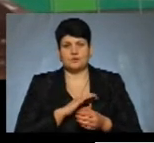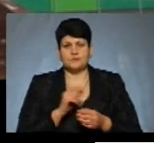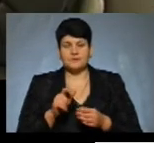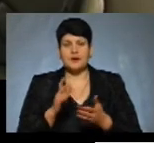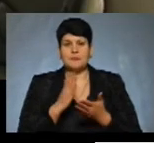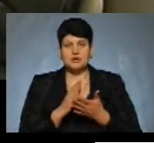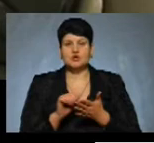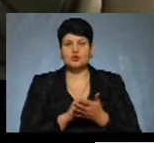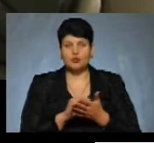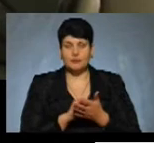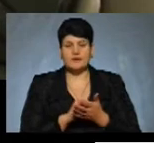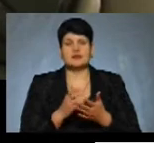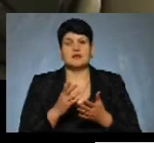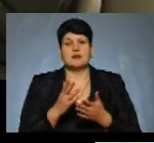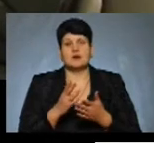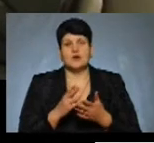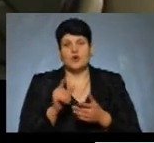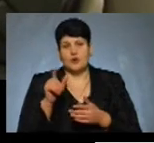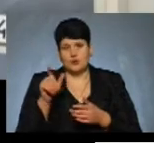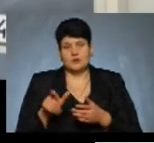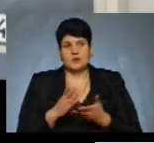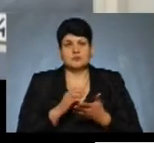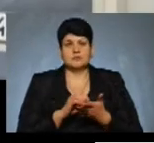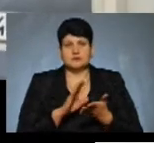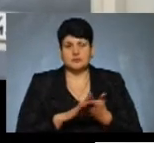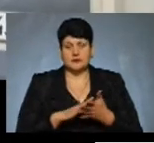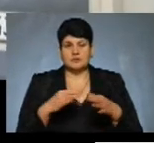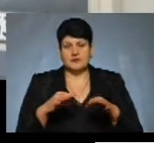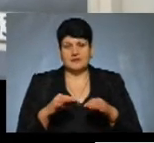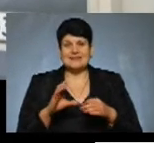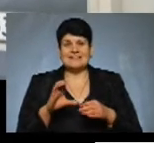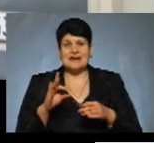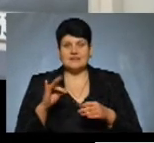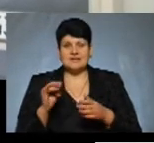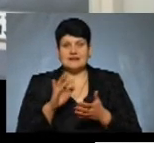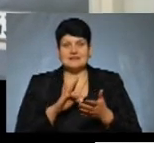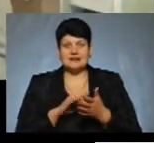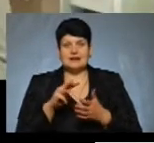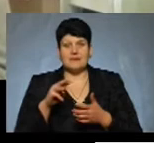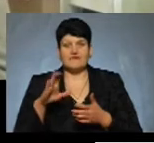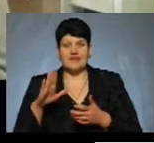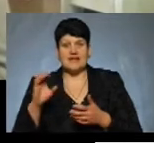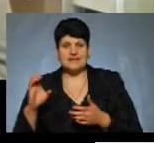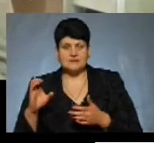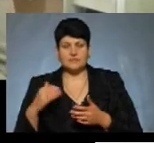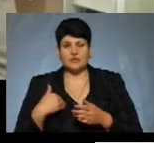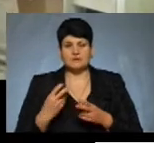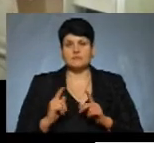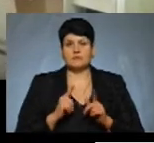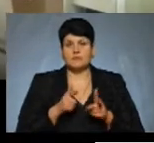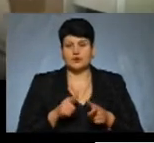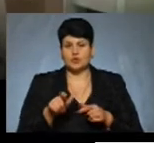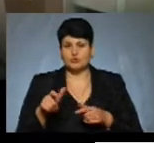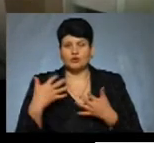про розмитнення, особа має зареєструвати транспортний засіб у сервісному центрі МВС. До нас звертаються люди, і коли вже